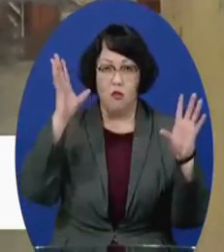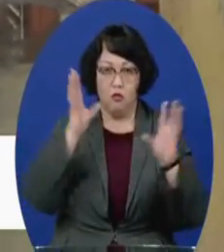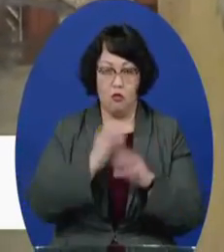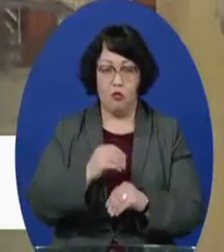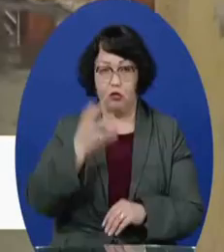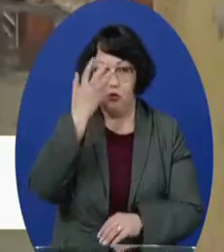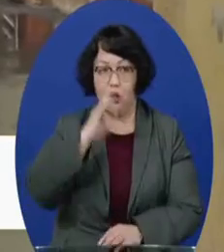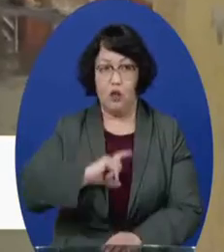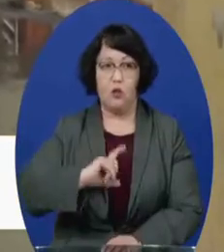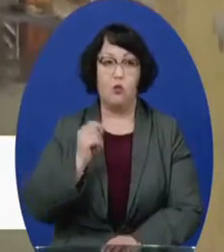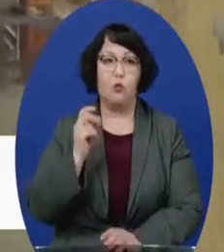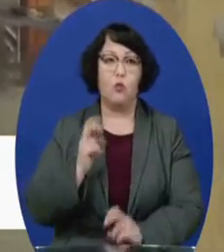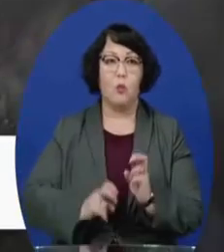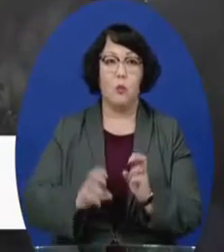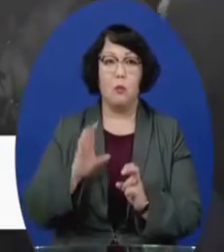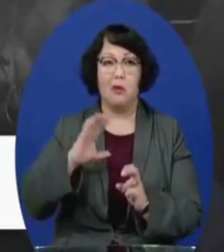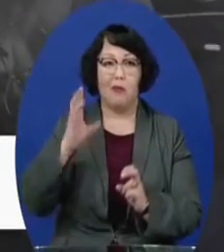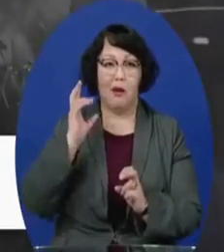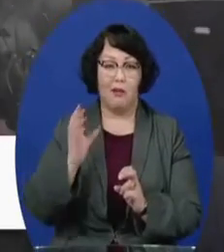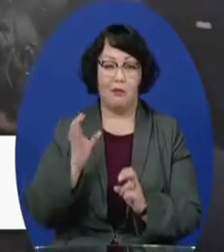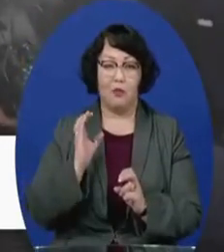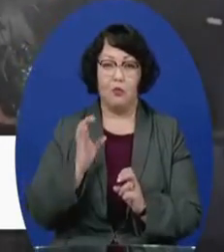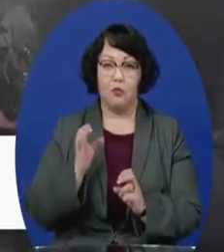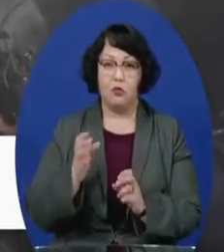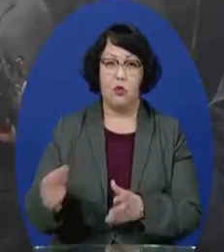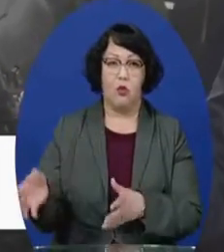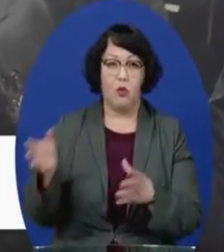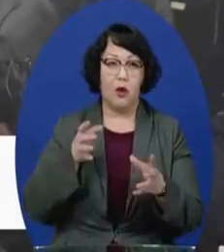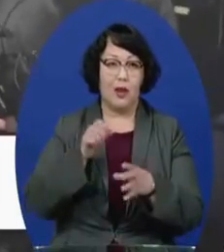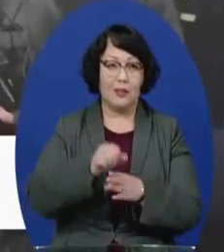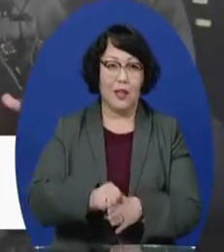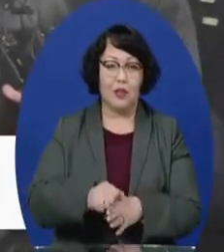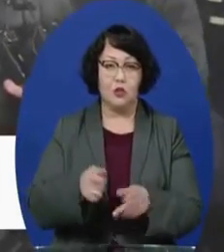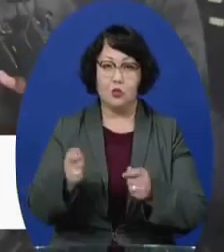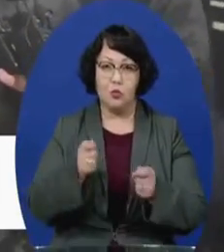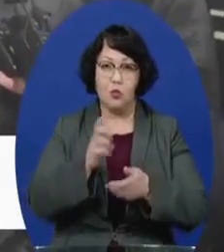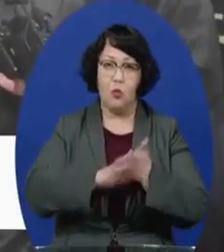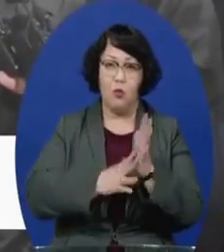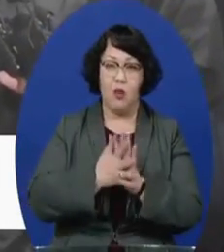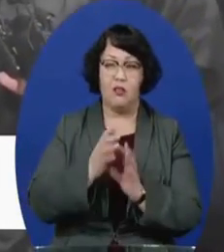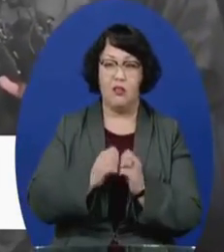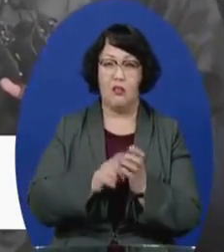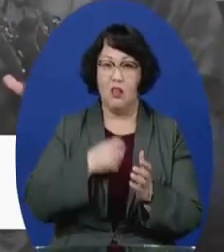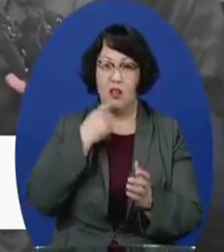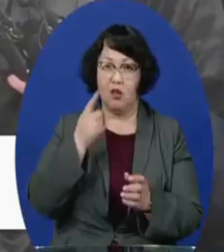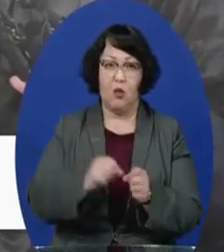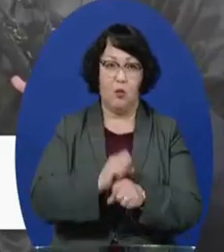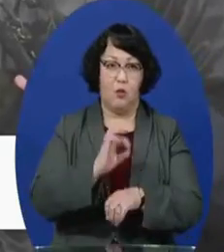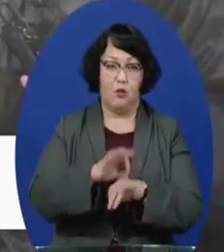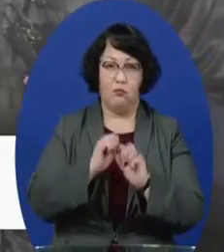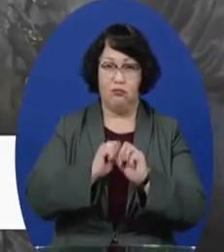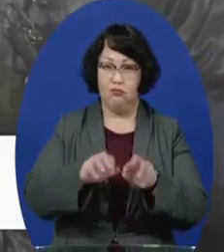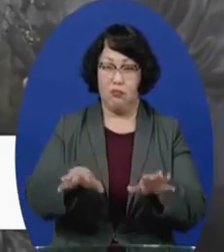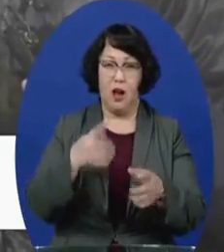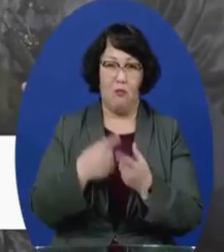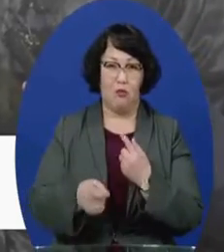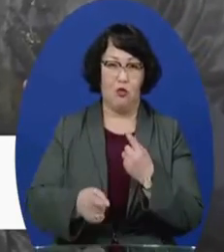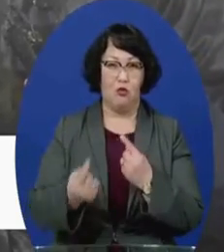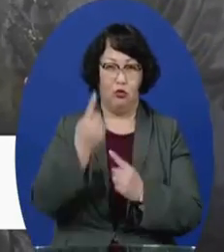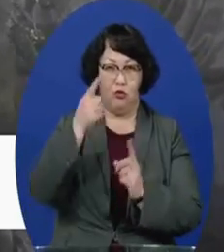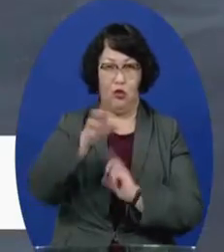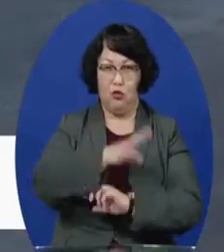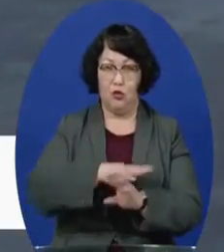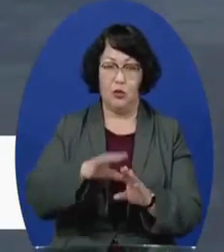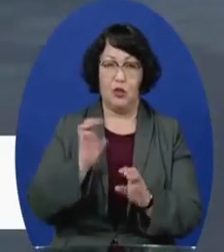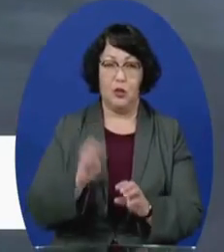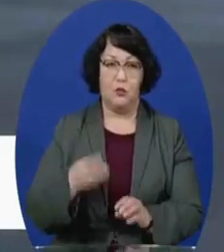өмчт үйлдвэрийн газруудад байгаа автобусуудыг оруулж ачааллыг зохицуулах чиглэл өглөө. Нийтийн тээврийн халдуу тархах эрсдэл хамгийн өндөр орчнуудын нэг